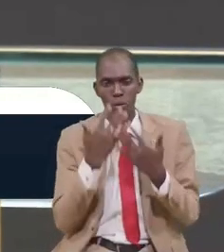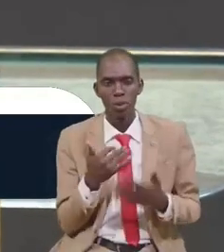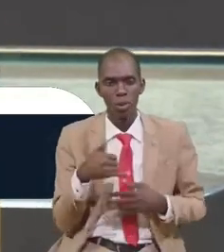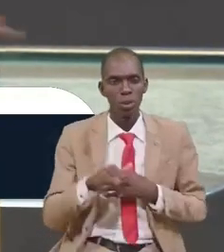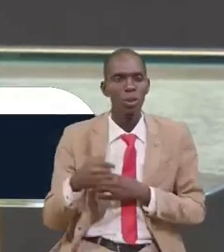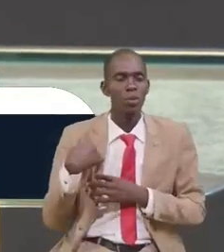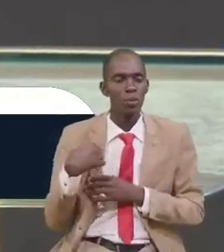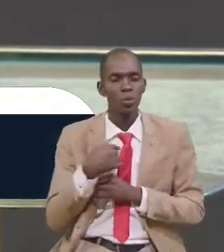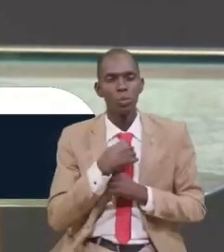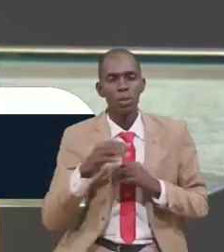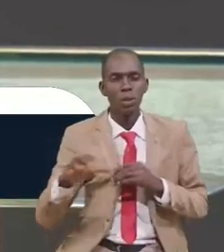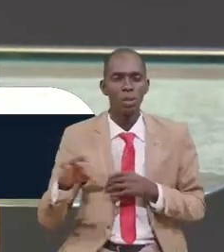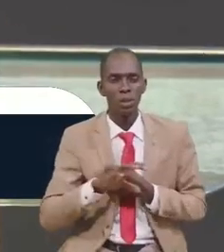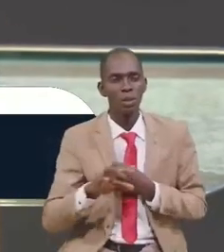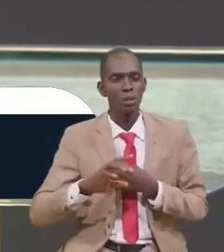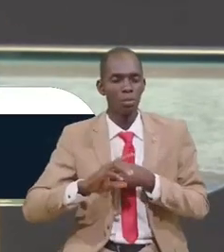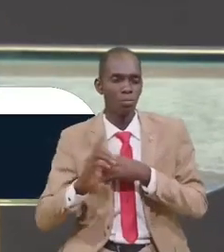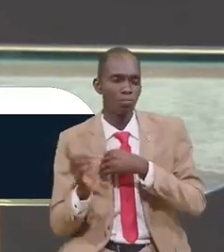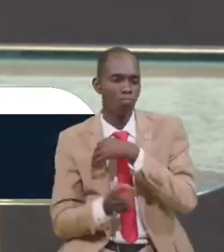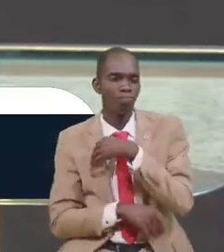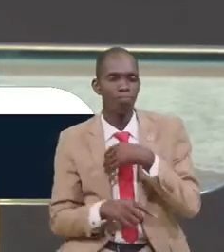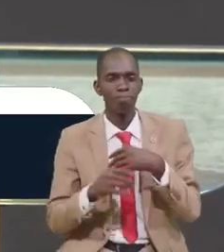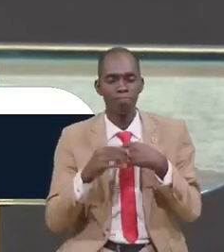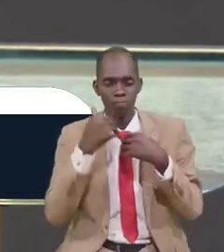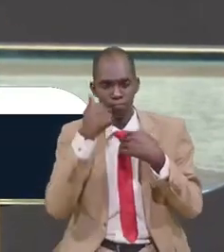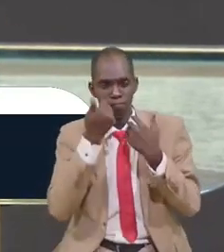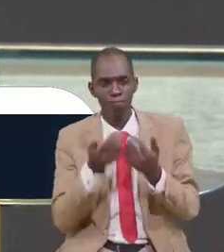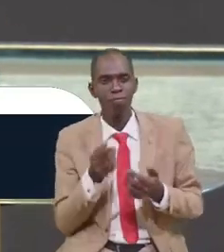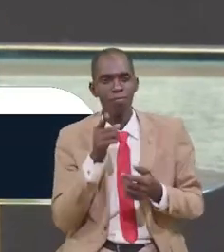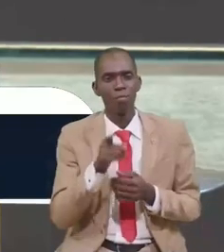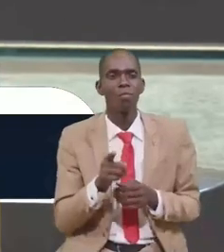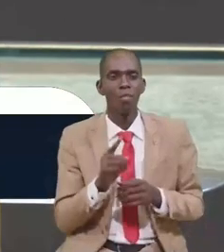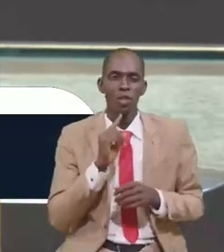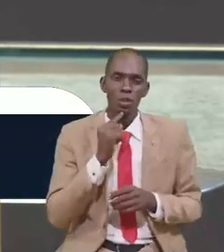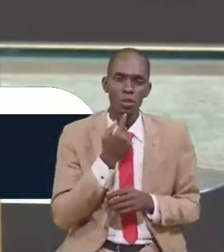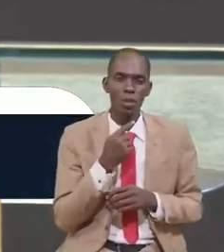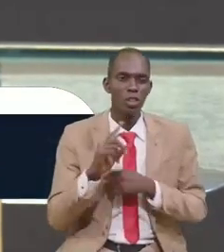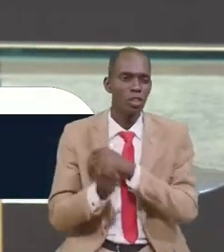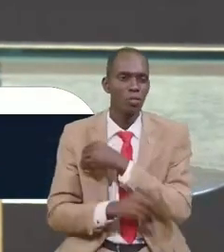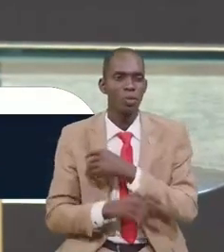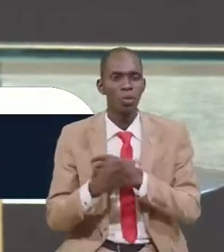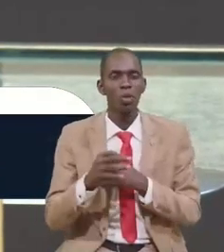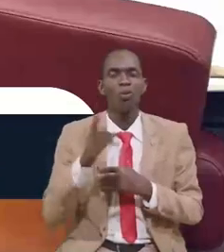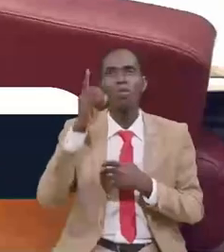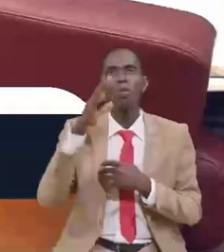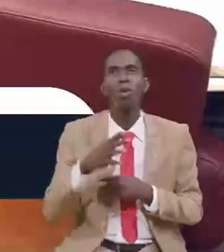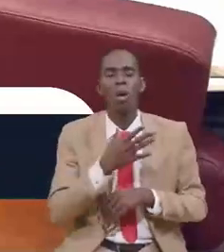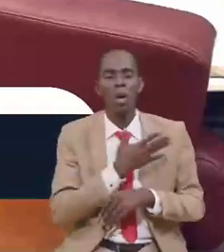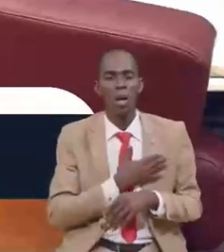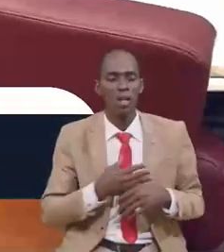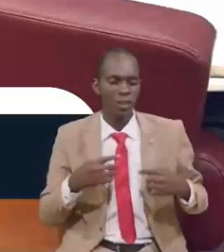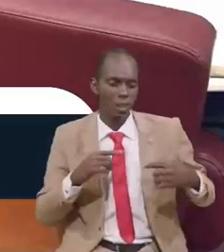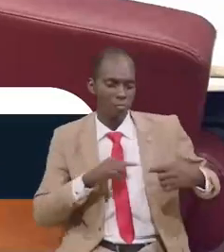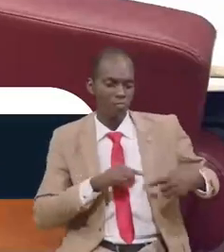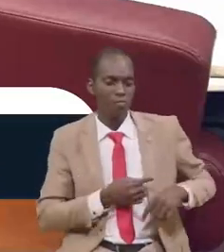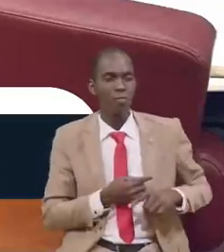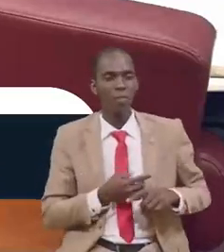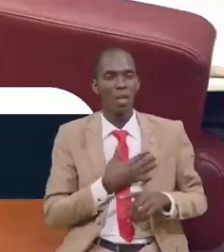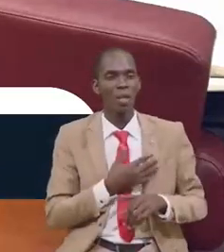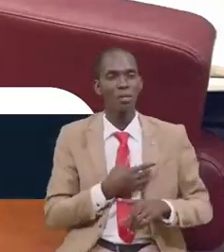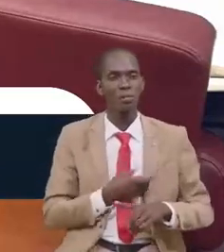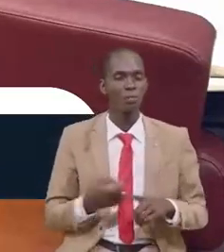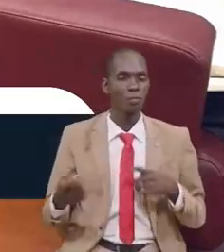comme puni, frappé de Dieu et humilié. Cela parle de sa trahison, cela parle de la passion